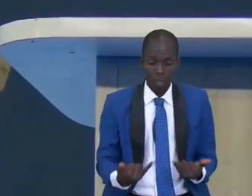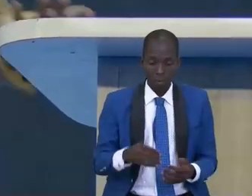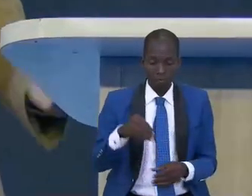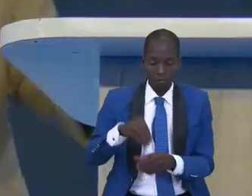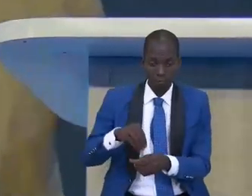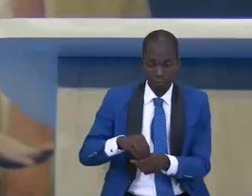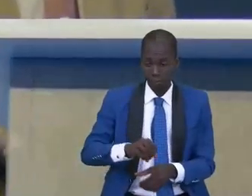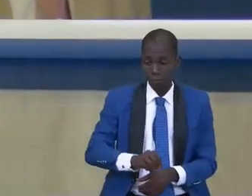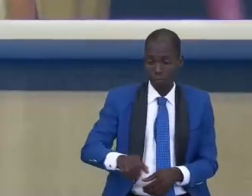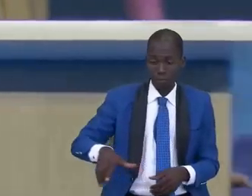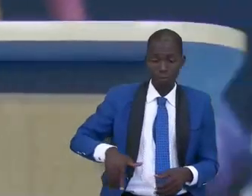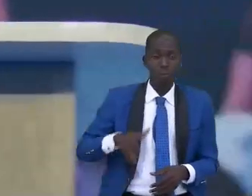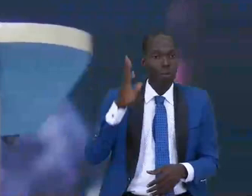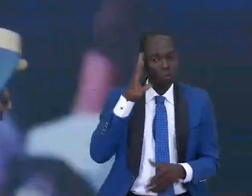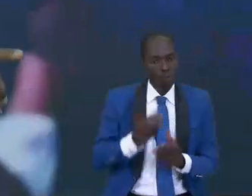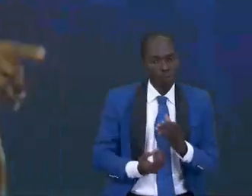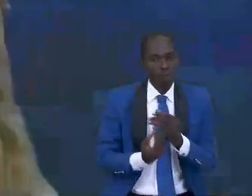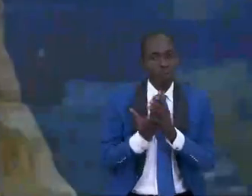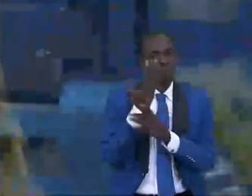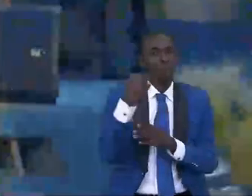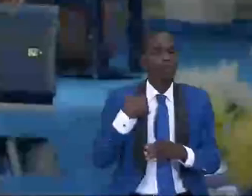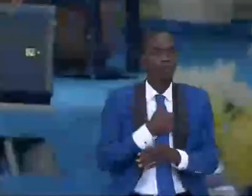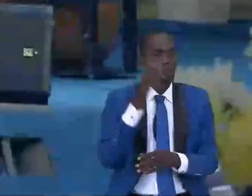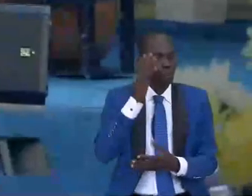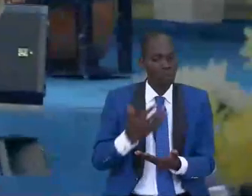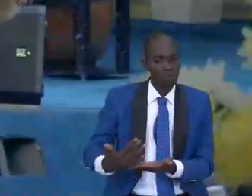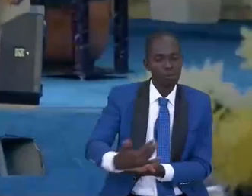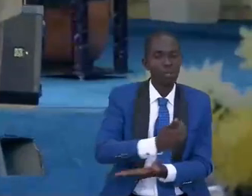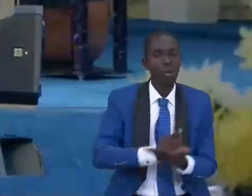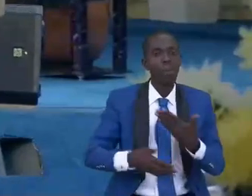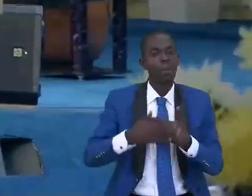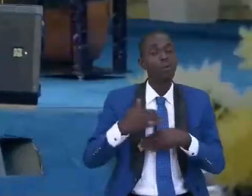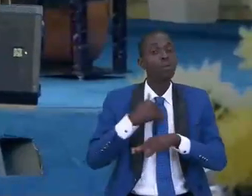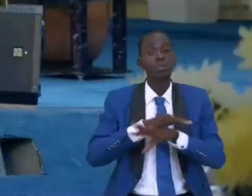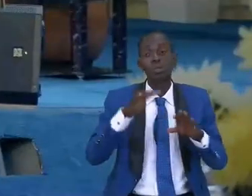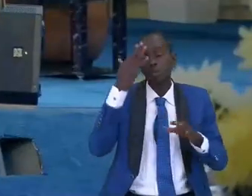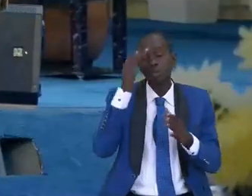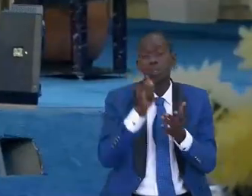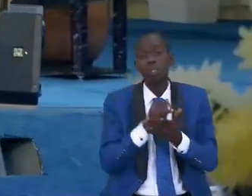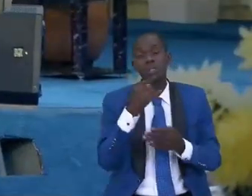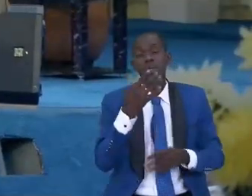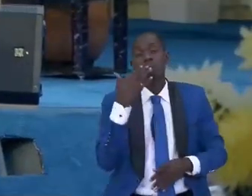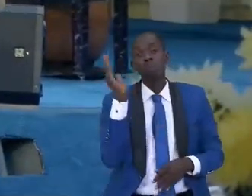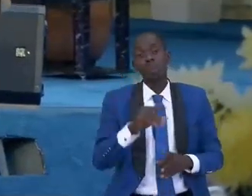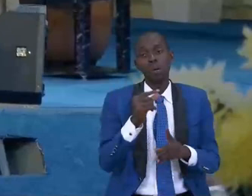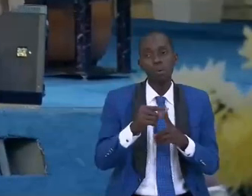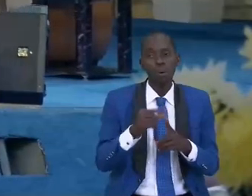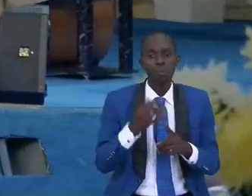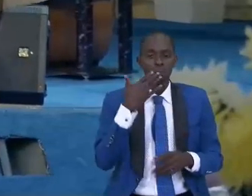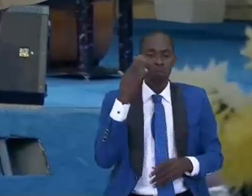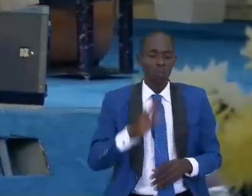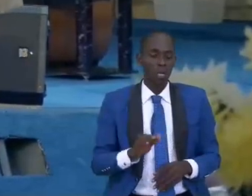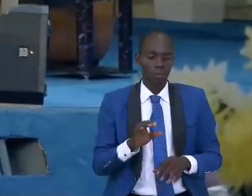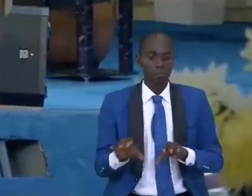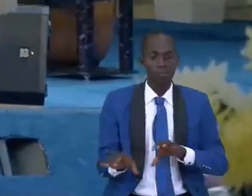tout ce qu'on plante qu'on sème va jamais pousser. On ne sait pas que le monde mauvais, les